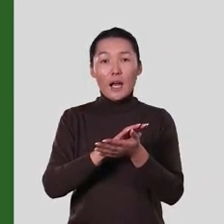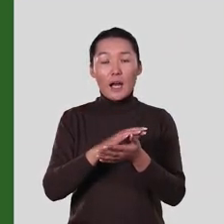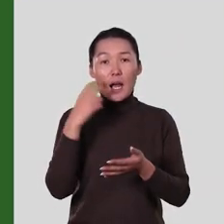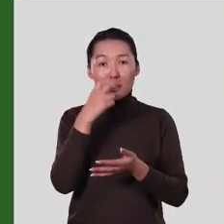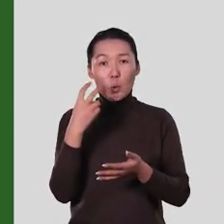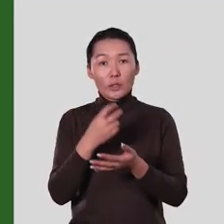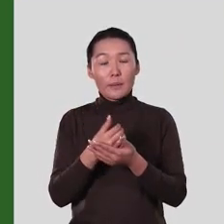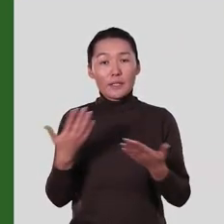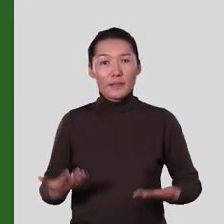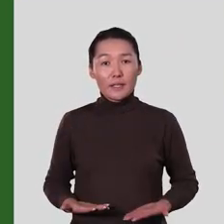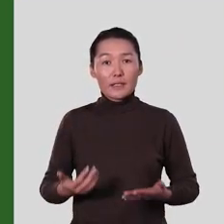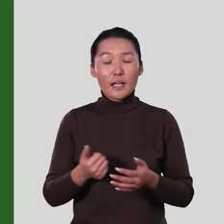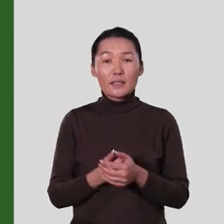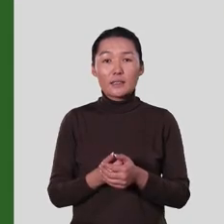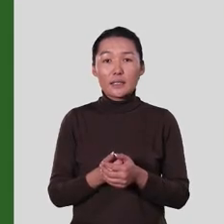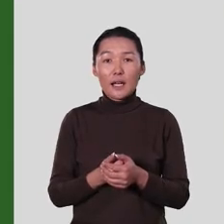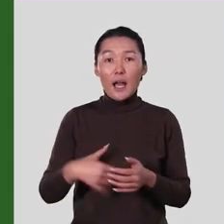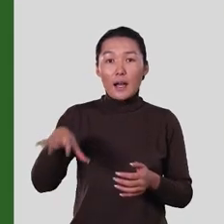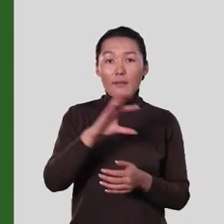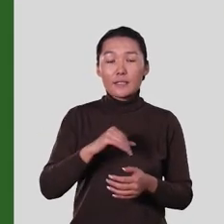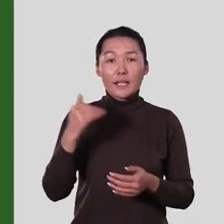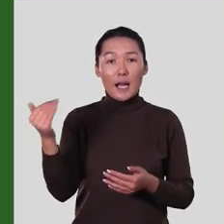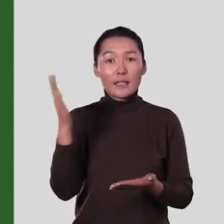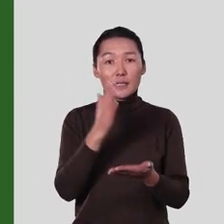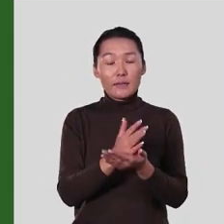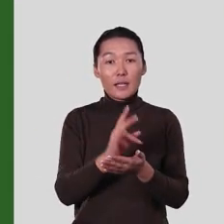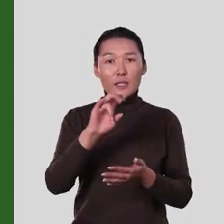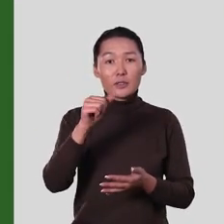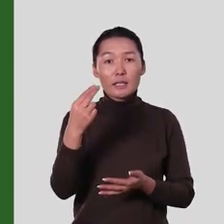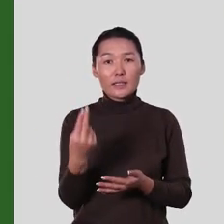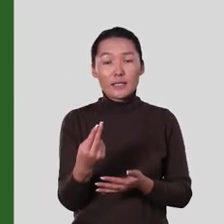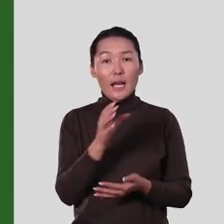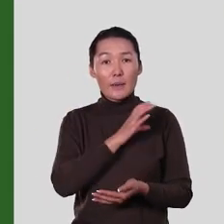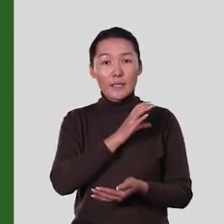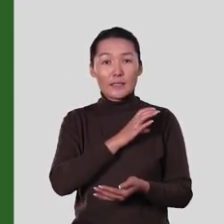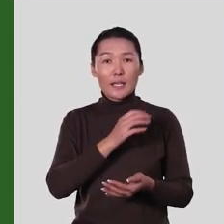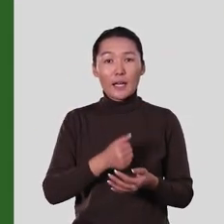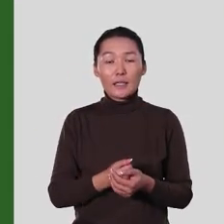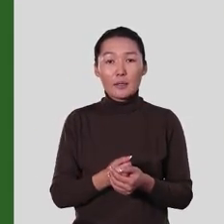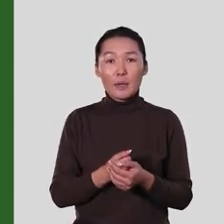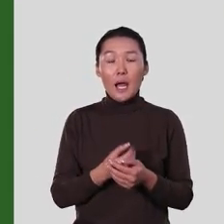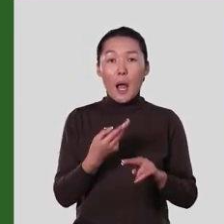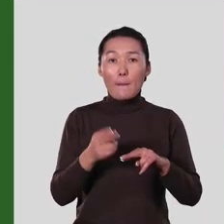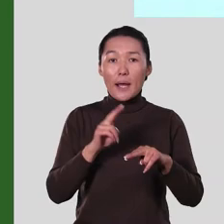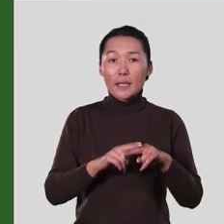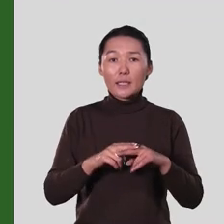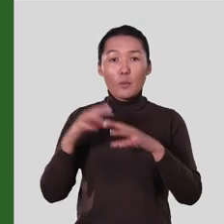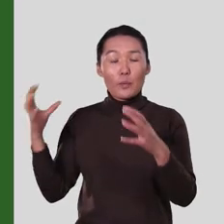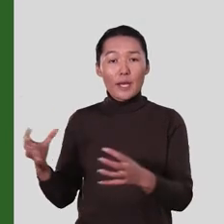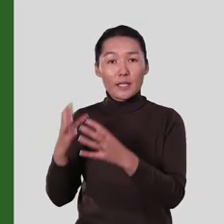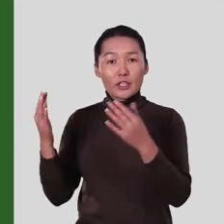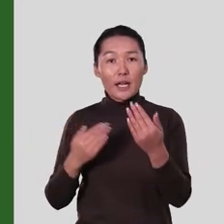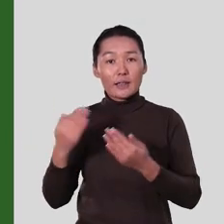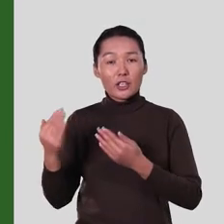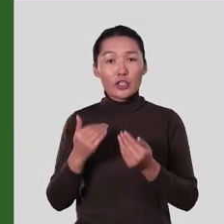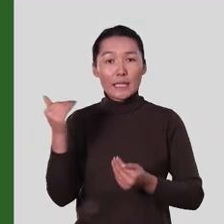цивилизации. Но все они являются национальным достоянием. Поэтому бережное отношение к